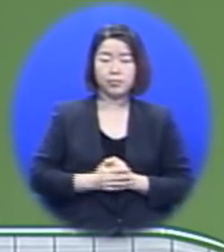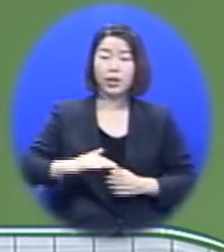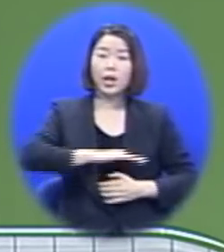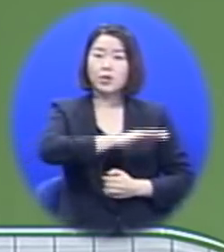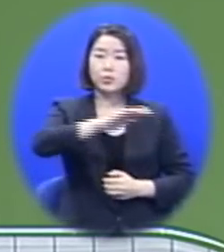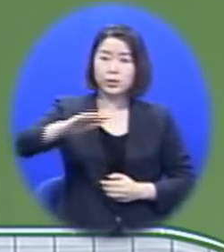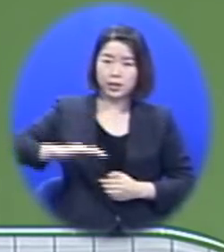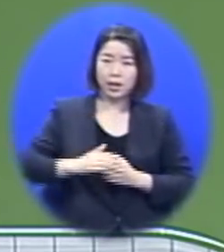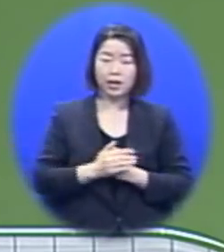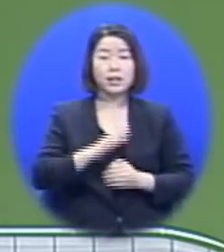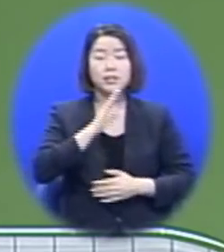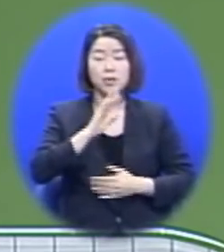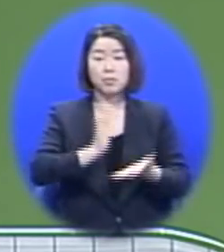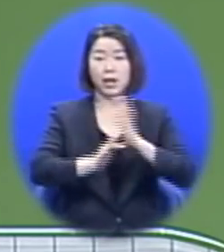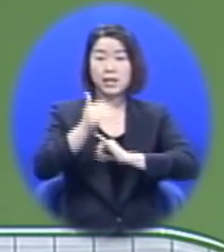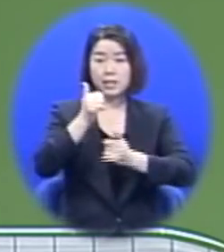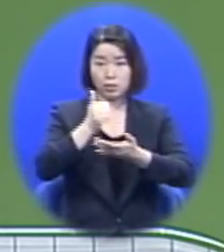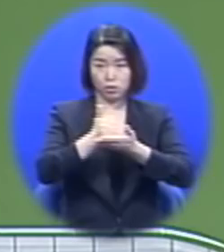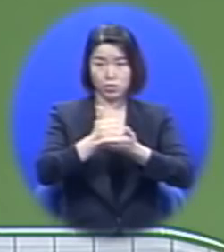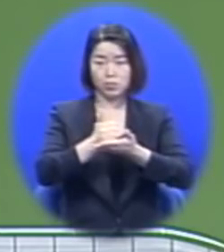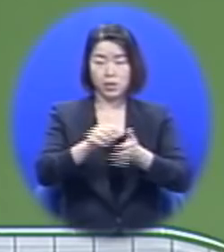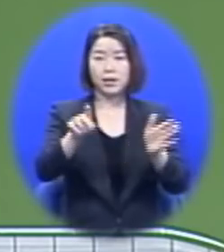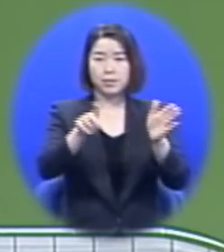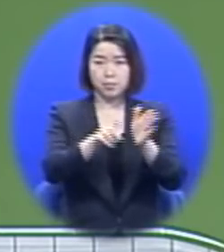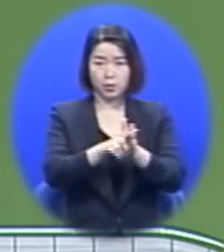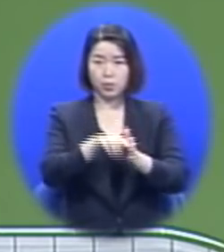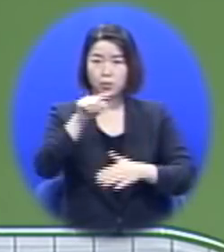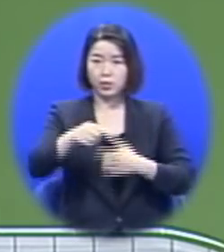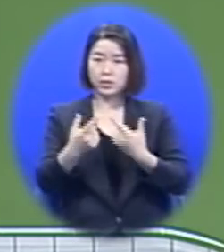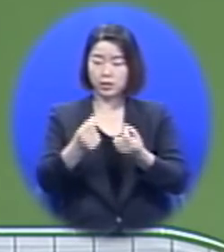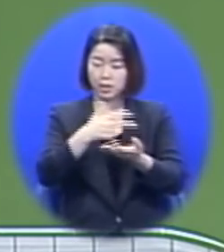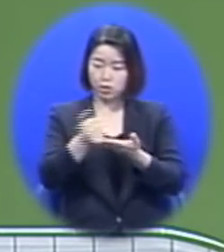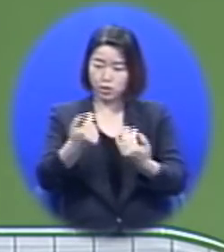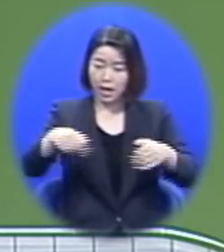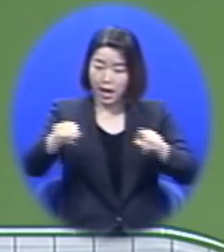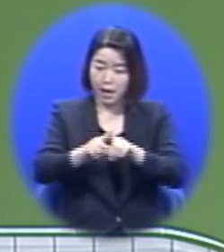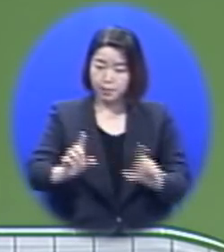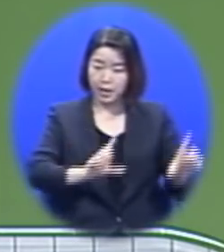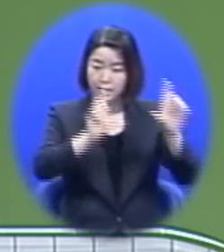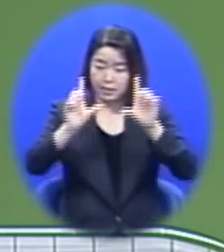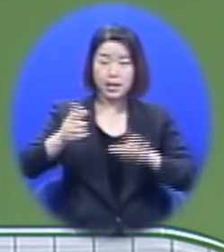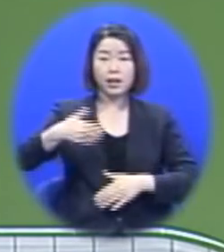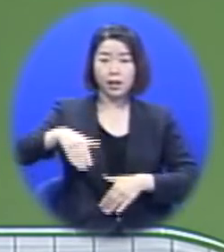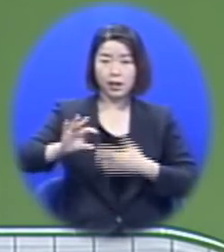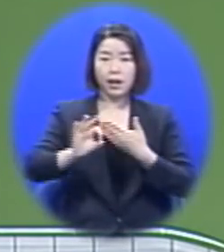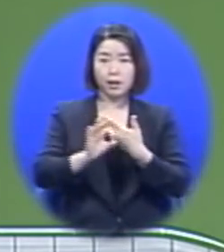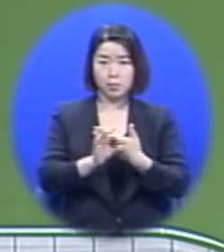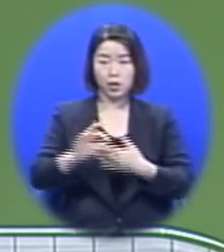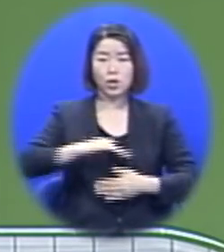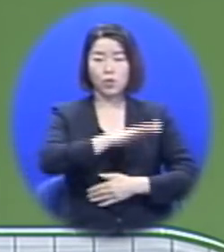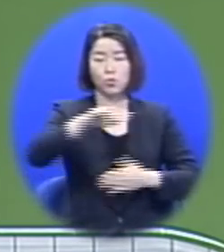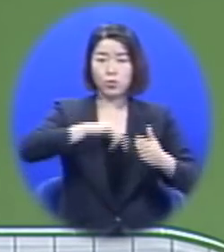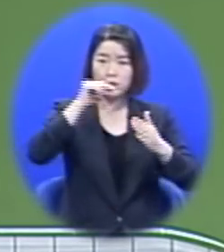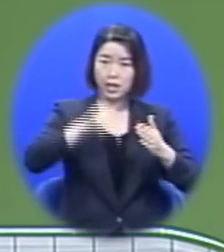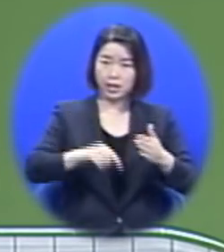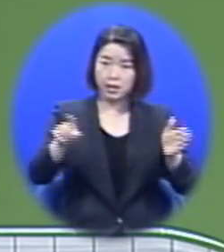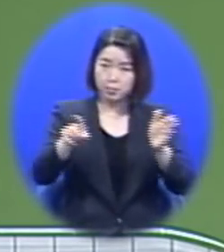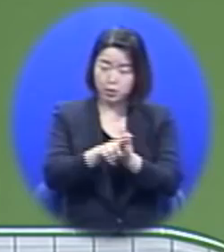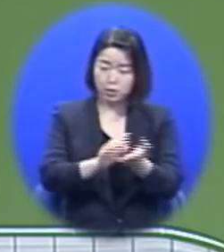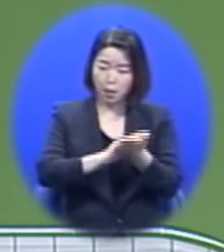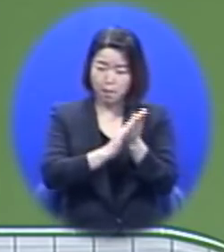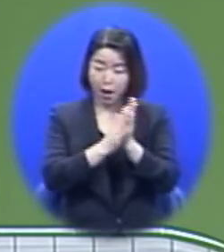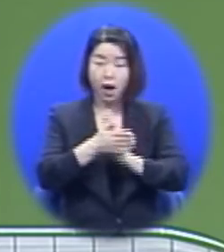우리가 정말 예수님을 믿고 그렇게 주님과 함께 살아가게 되면 우리 안에 믿음의 변화가